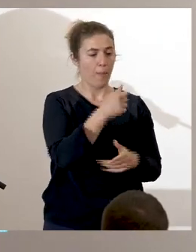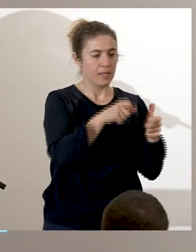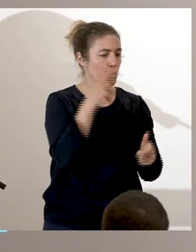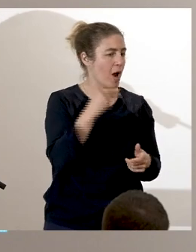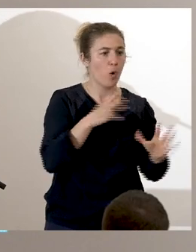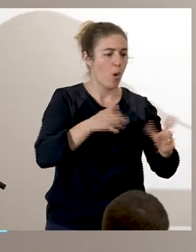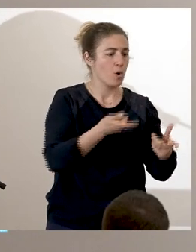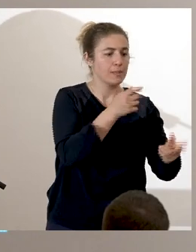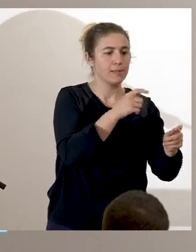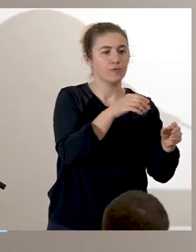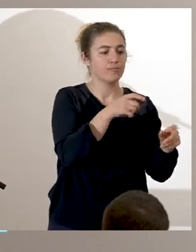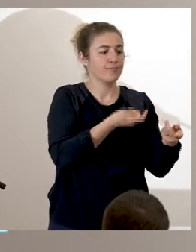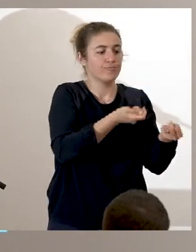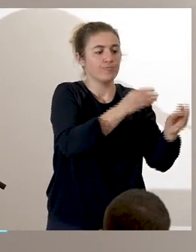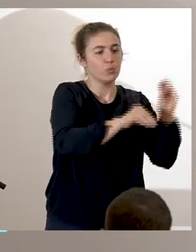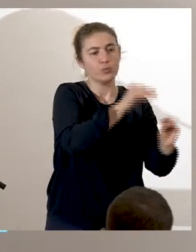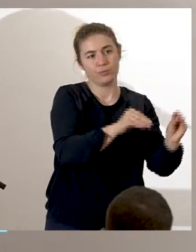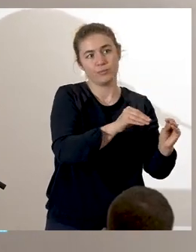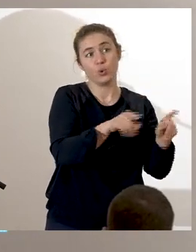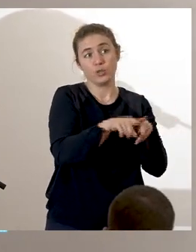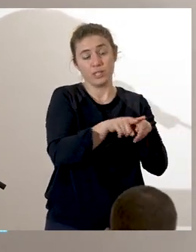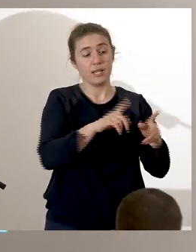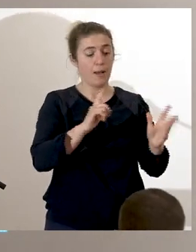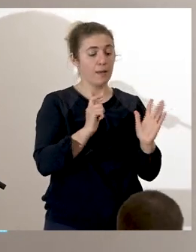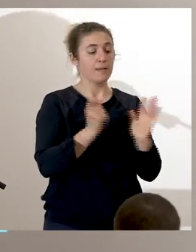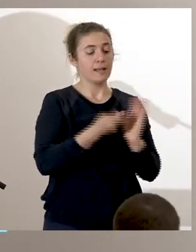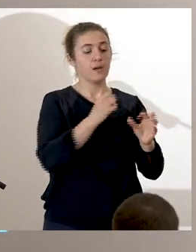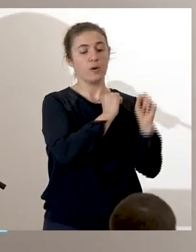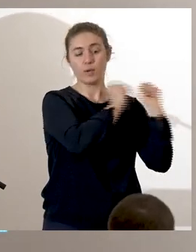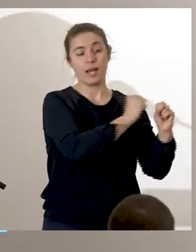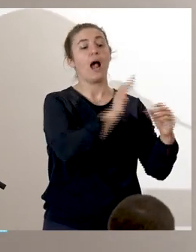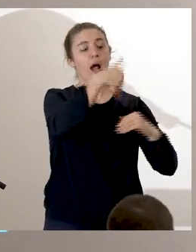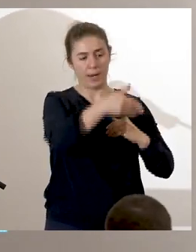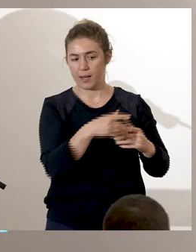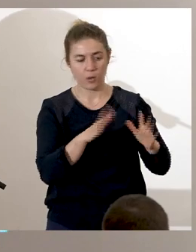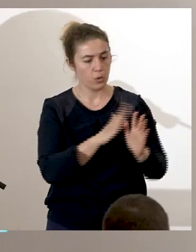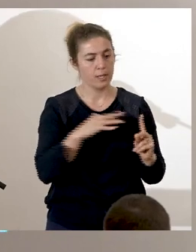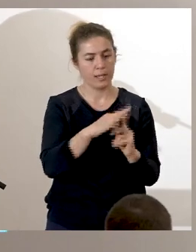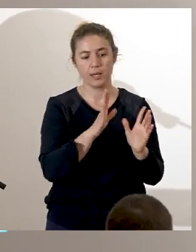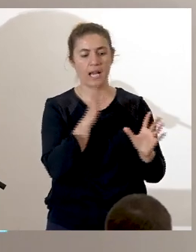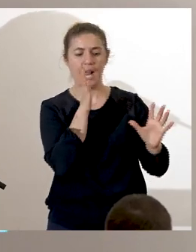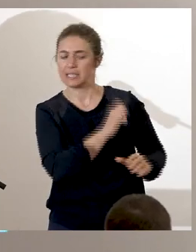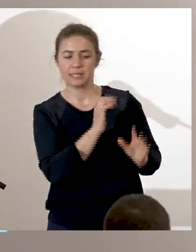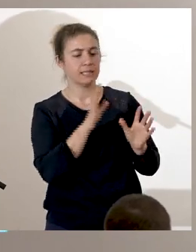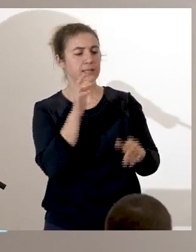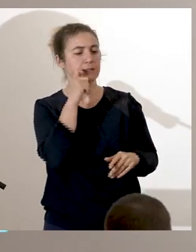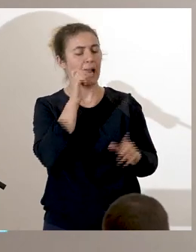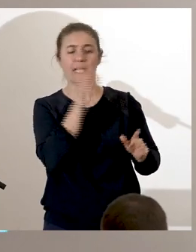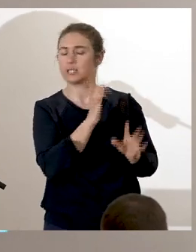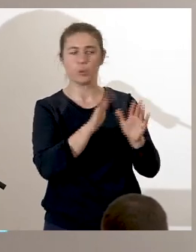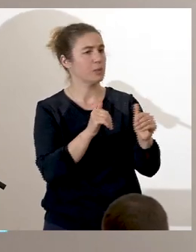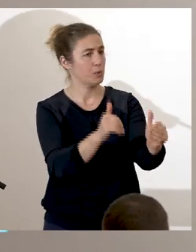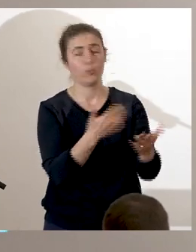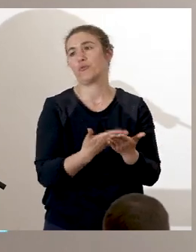mais également sur leur vie quotidienne dans cette société qui demeure profondément raciste. Nous sommes en